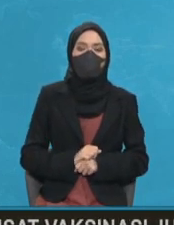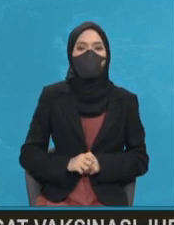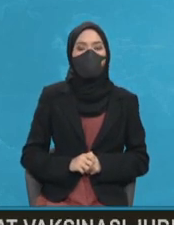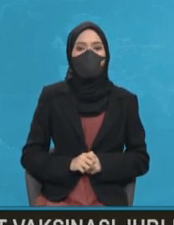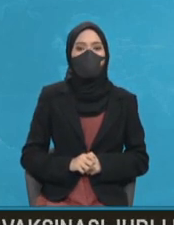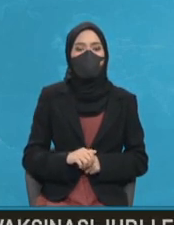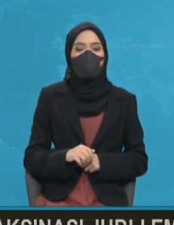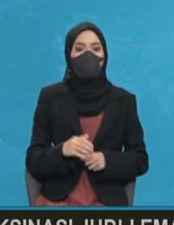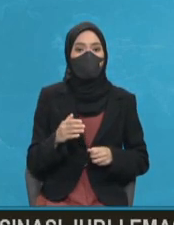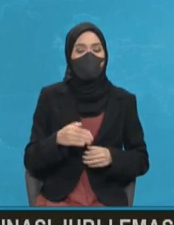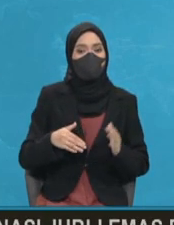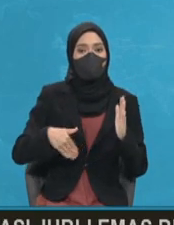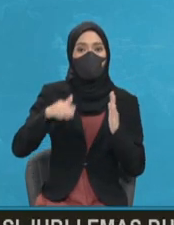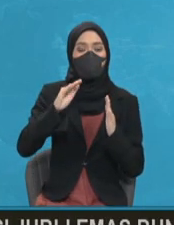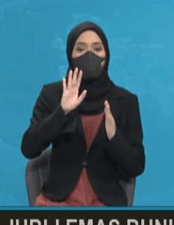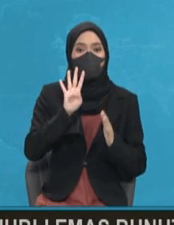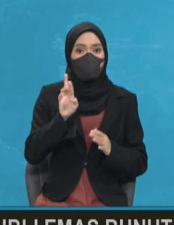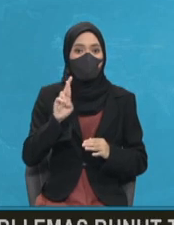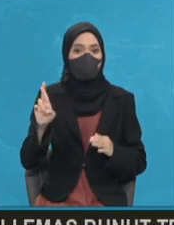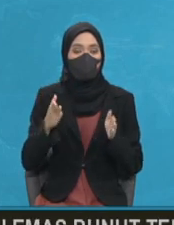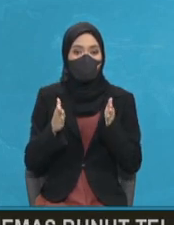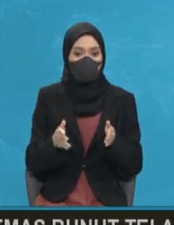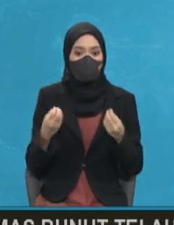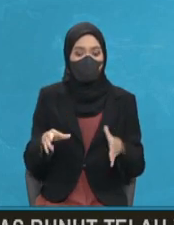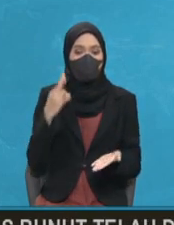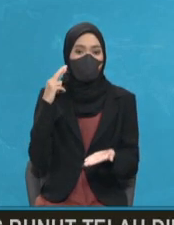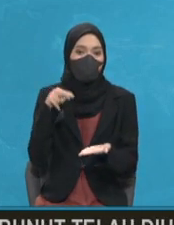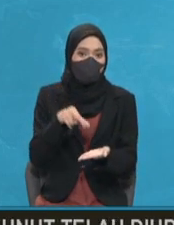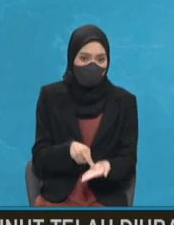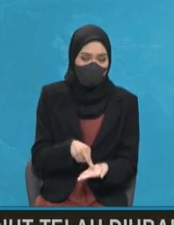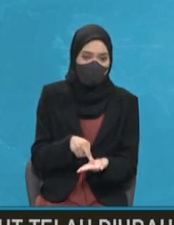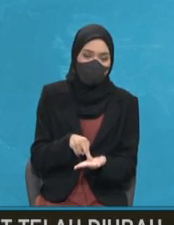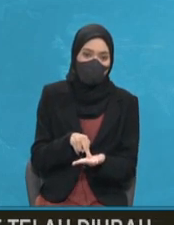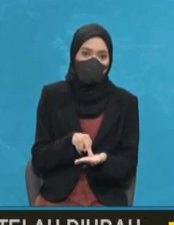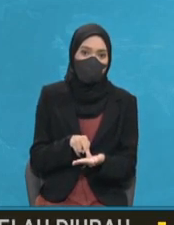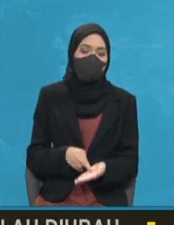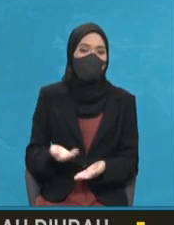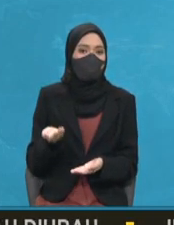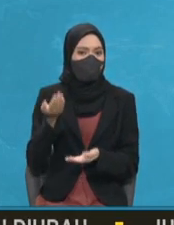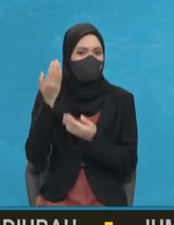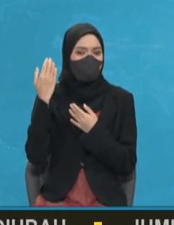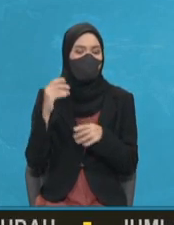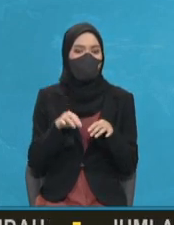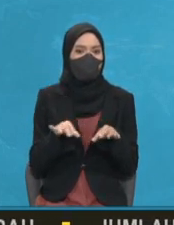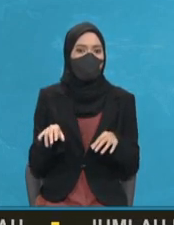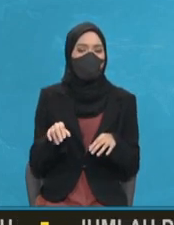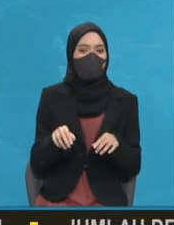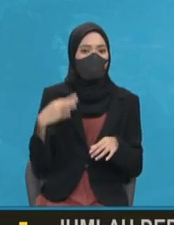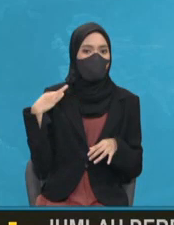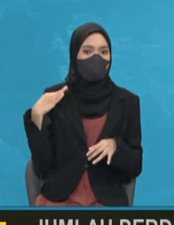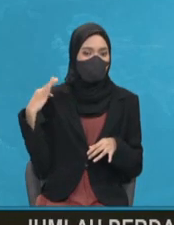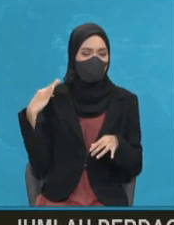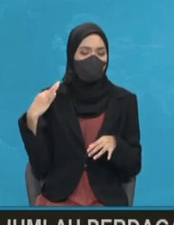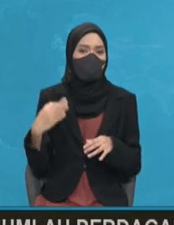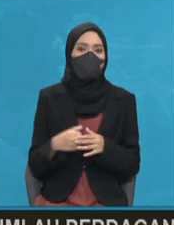sukarelawan telah mendaftarkan diri dalam sistem sukarelawan biliar sejak ia ditubuhkan tahun lalu dari jumlah tersebut